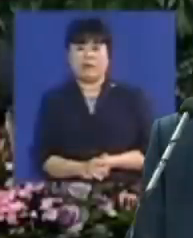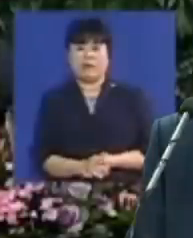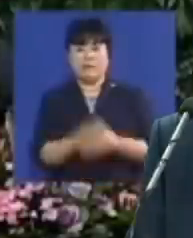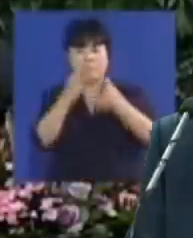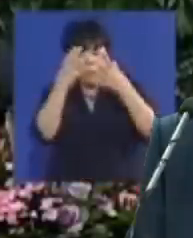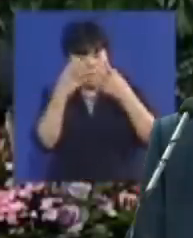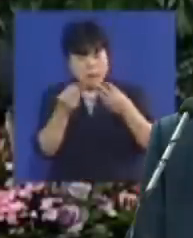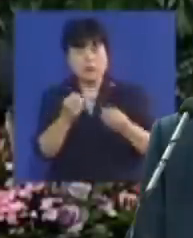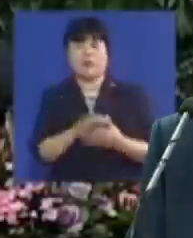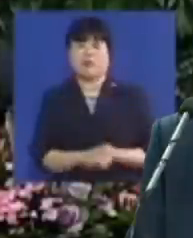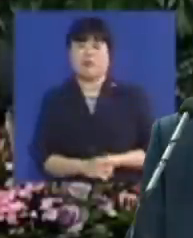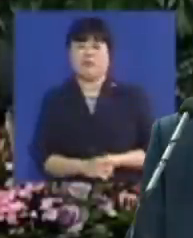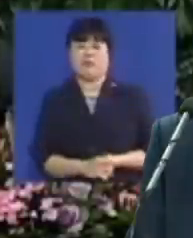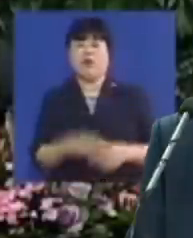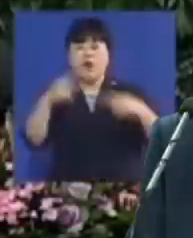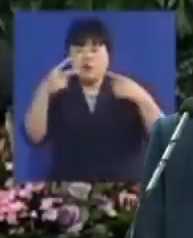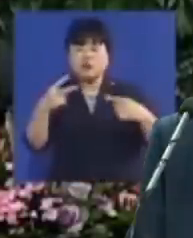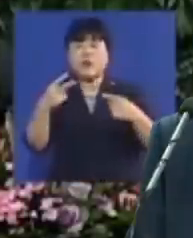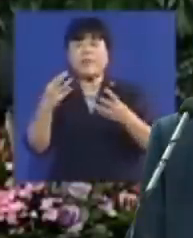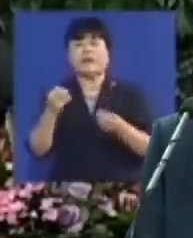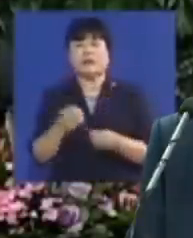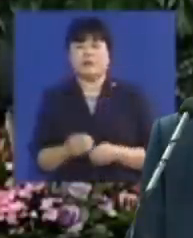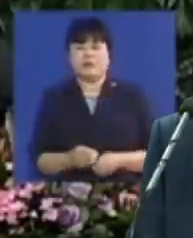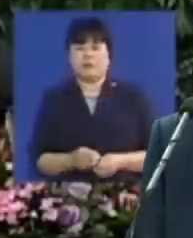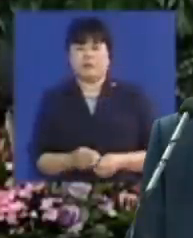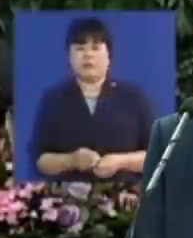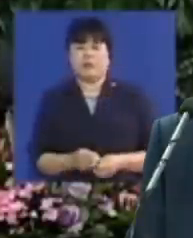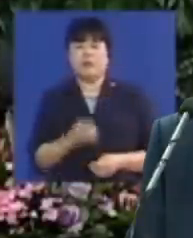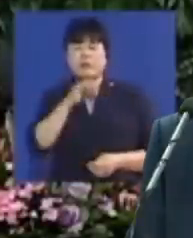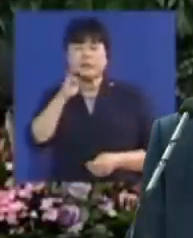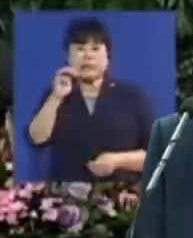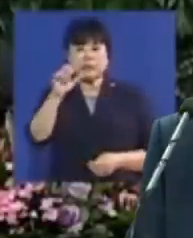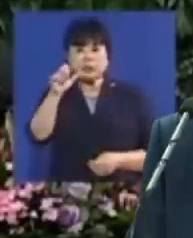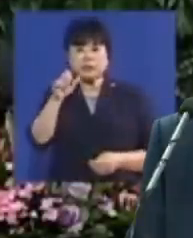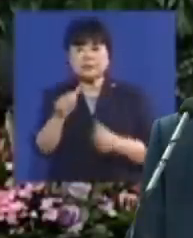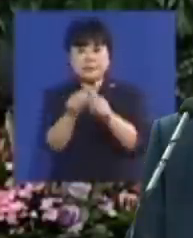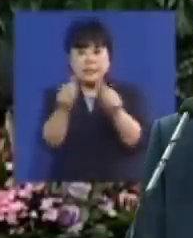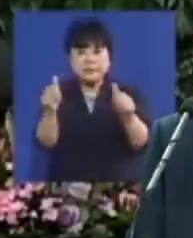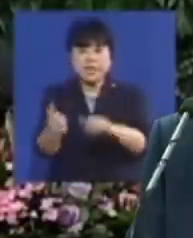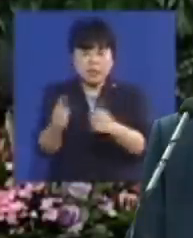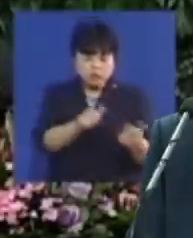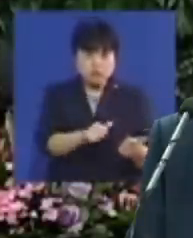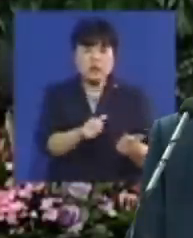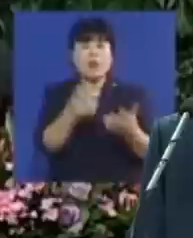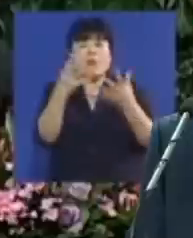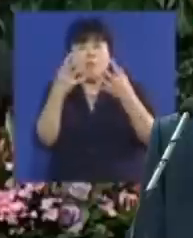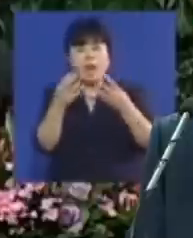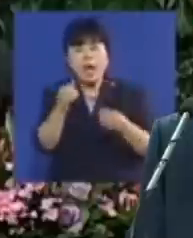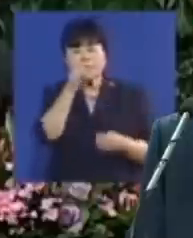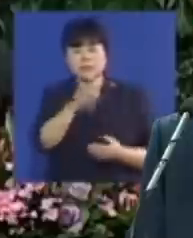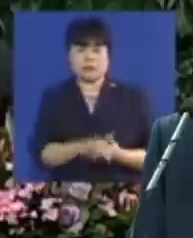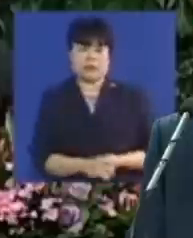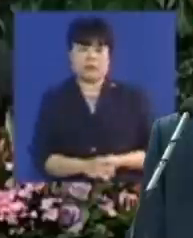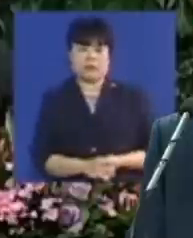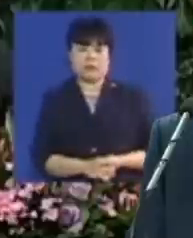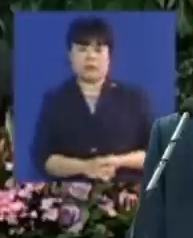사망률에 비해서 두 배나 높고 특별히 40대, 50대 남자들의 사망률은 여자보다